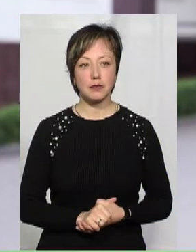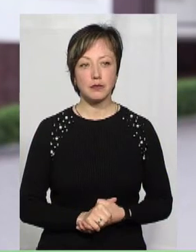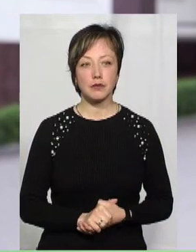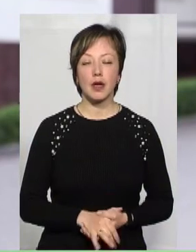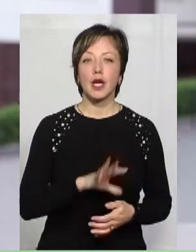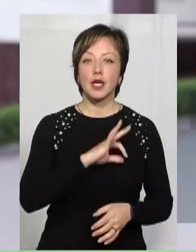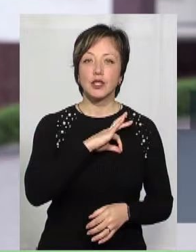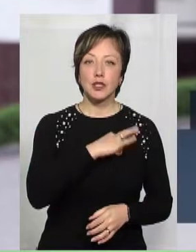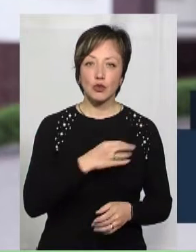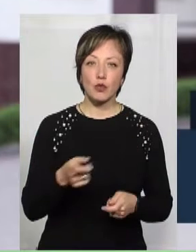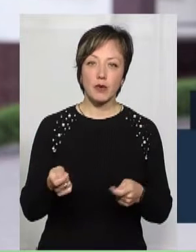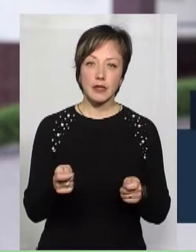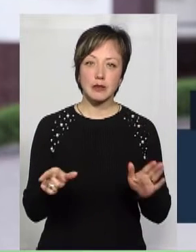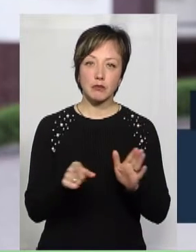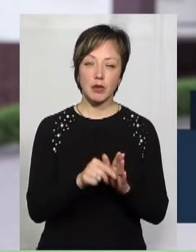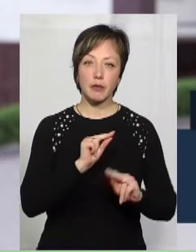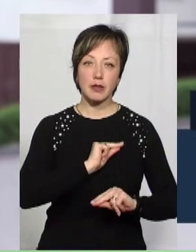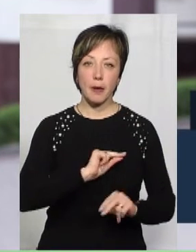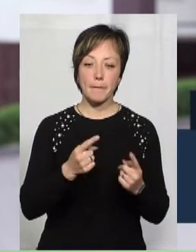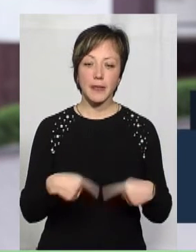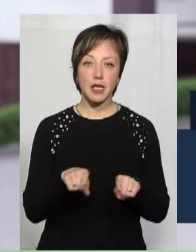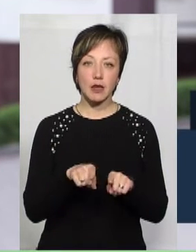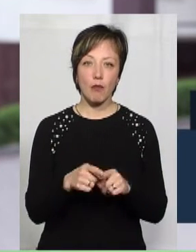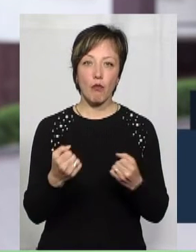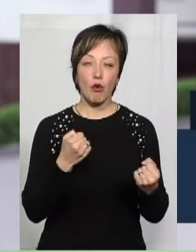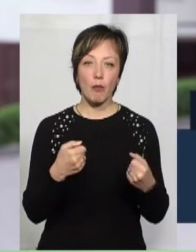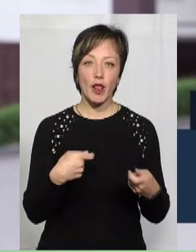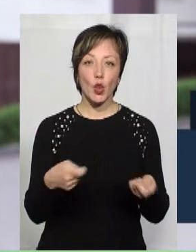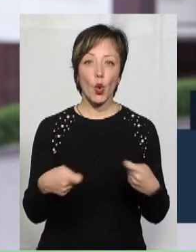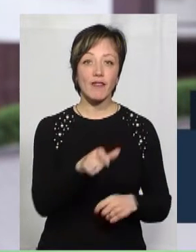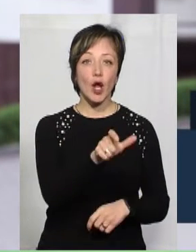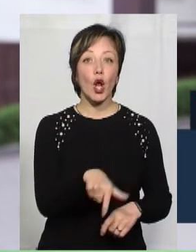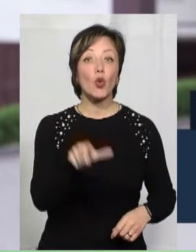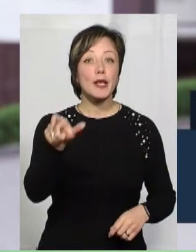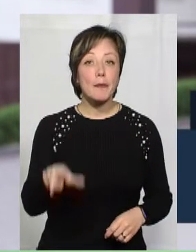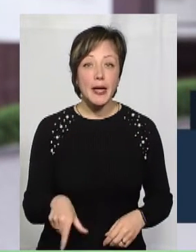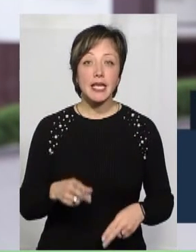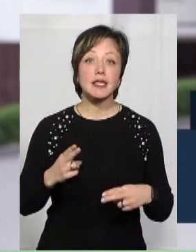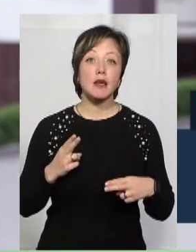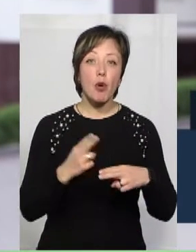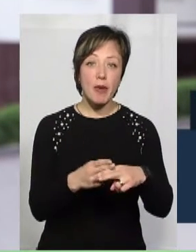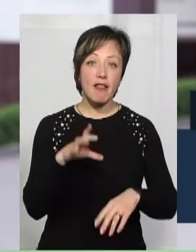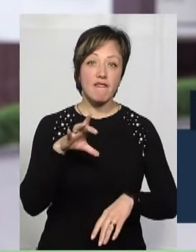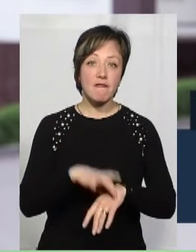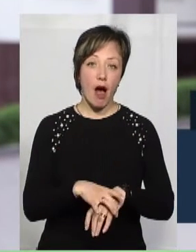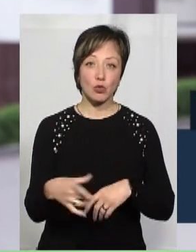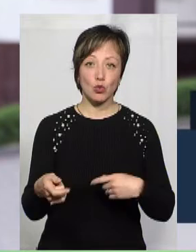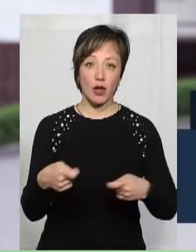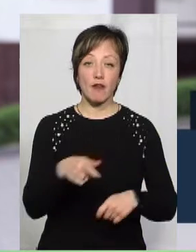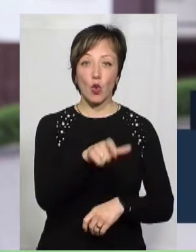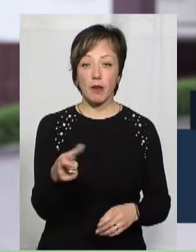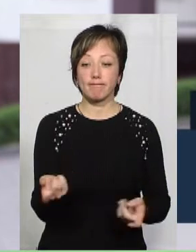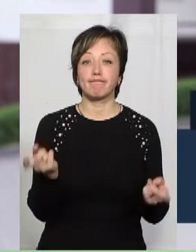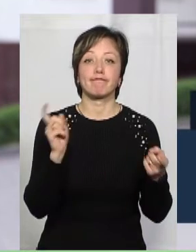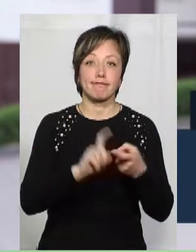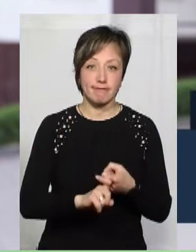Слідчі слідчого управління спільно з працівниками підрозділу протидії торгівлі людьми запобігли факту торгівлі людьми, до якого причетна